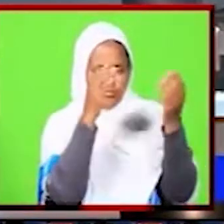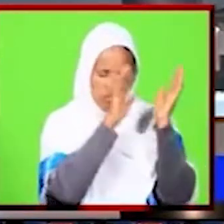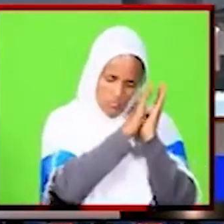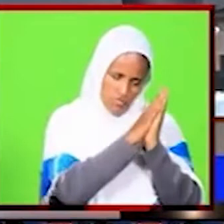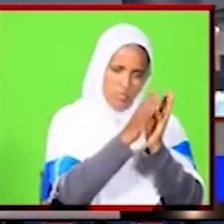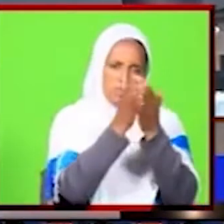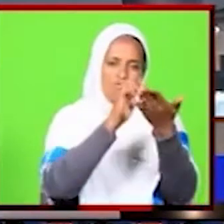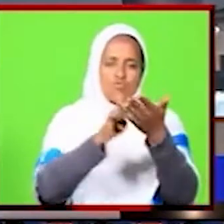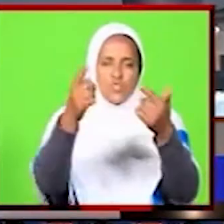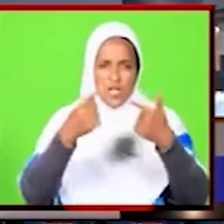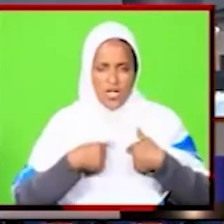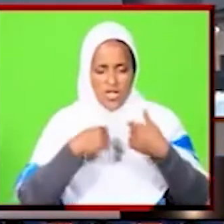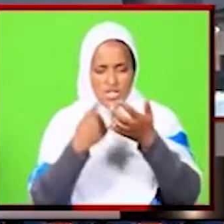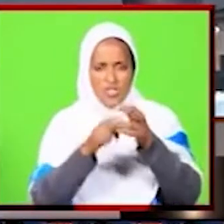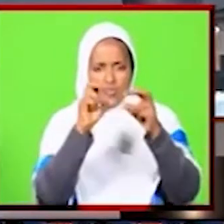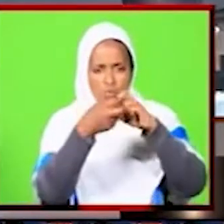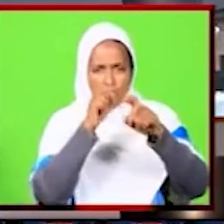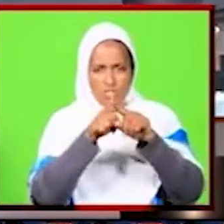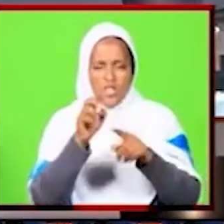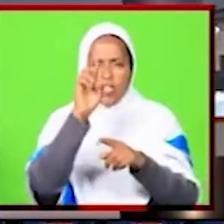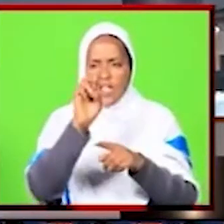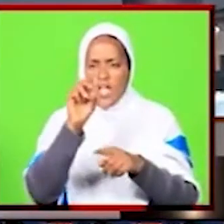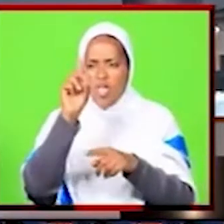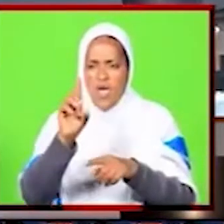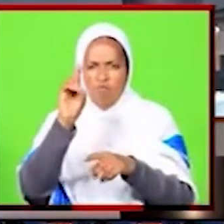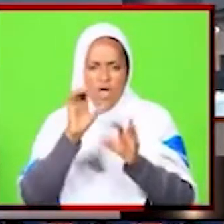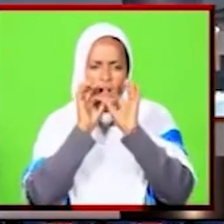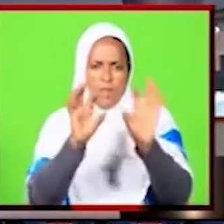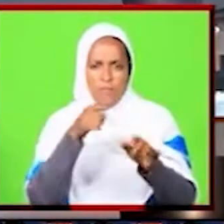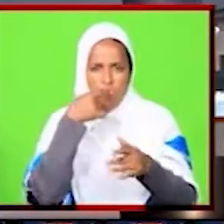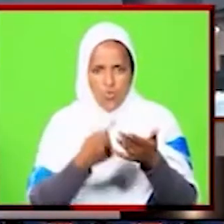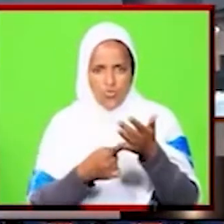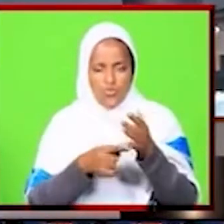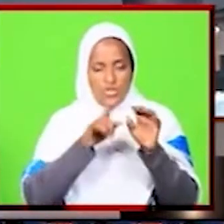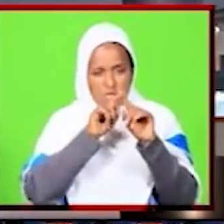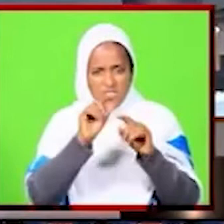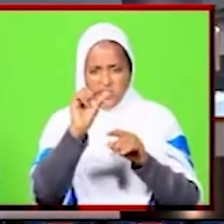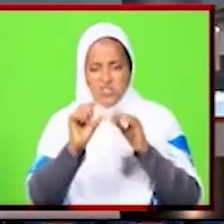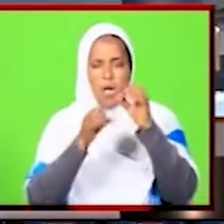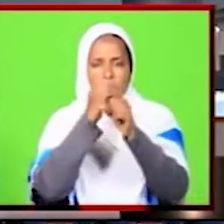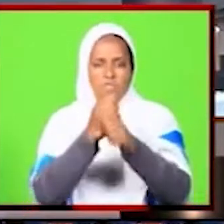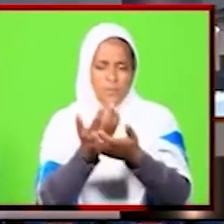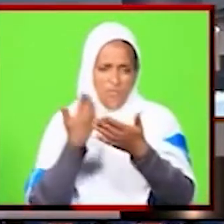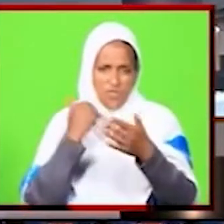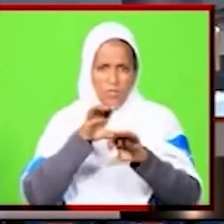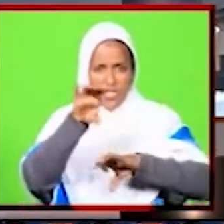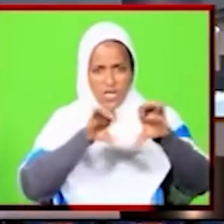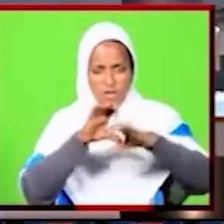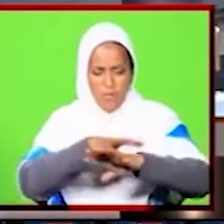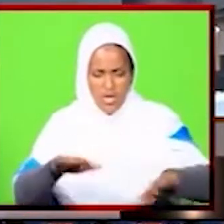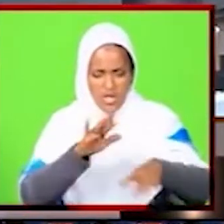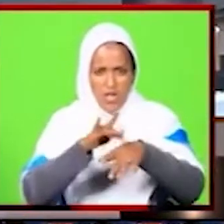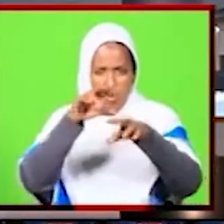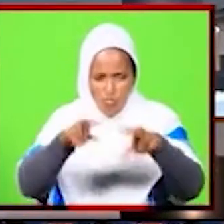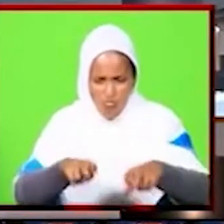በዛ ታስሮ እንዳደረ መጽሐፍ ቅዱስ ይነግረናል። እነዚህ ወገኖች ግን ቀያፋ ያልነበረ ሰው ነው ይሉ ነበር። አሁን ግን ከጥቂት ዓመታት በፊት